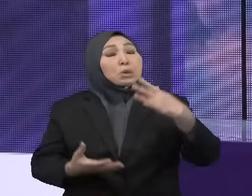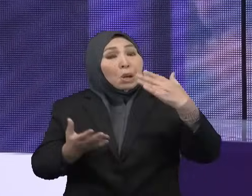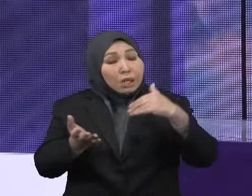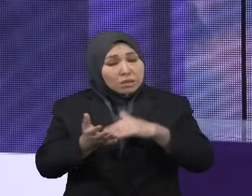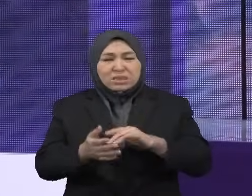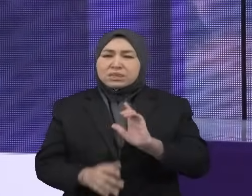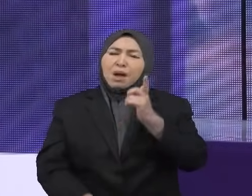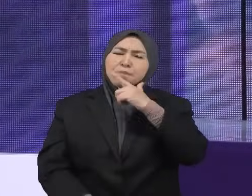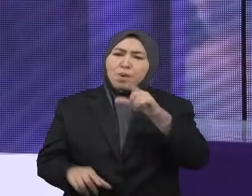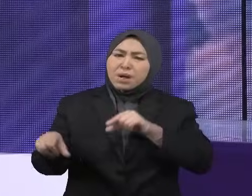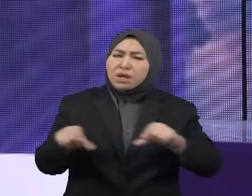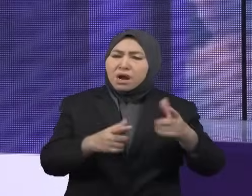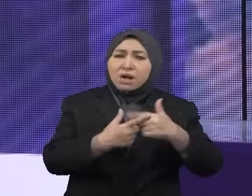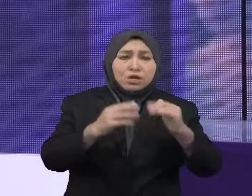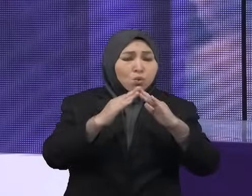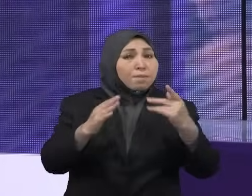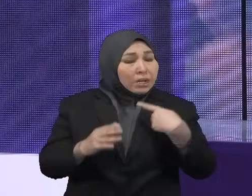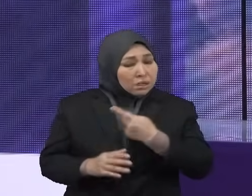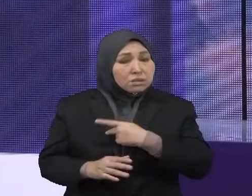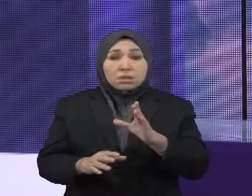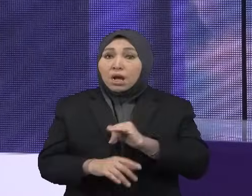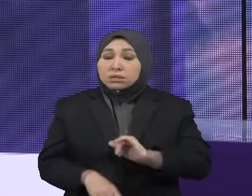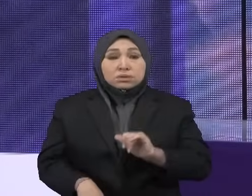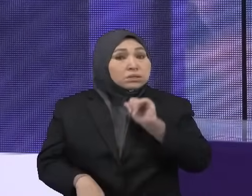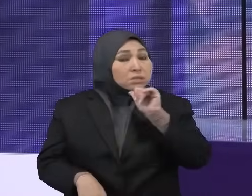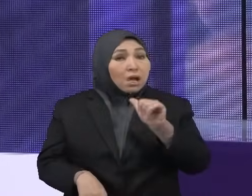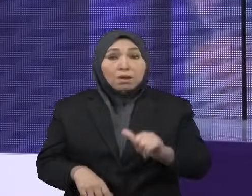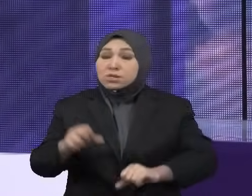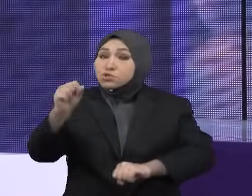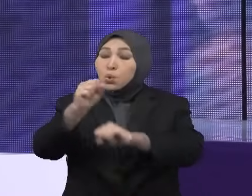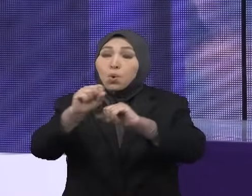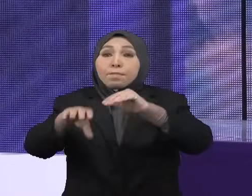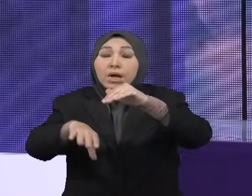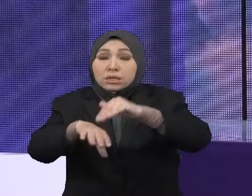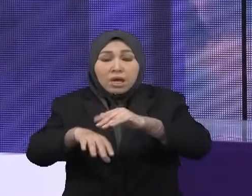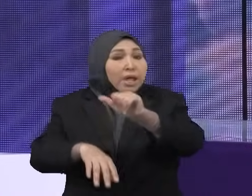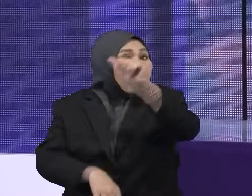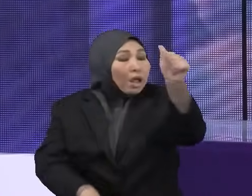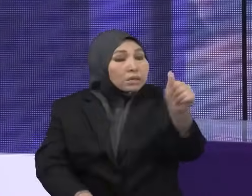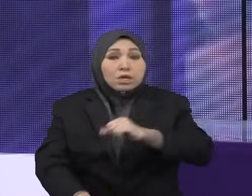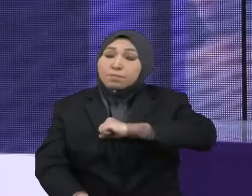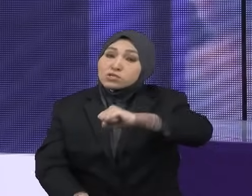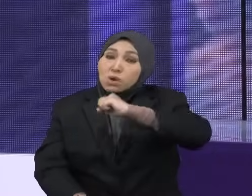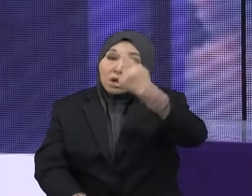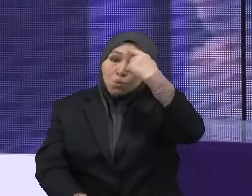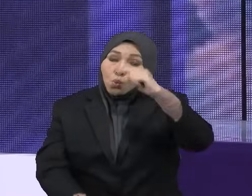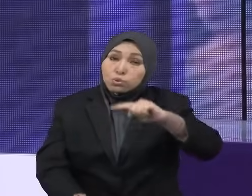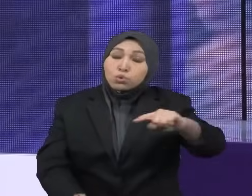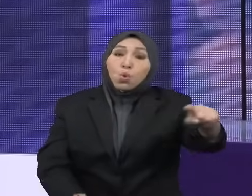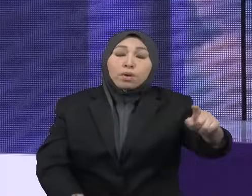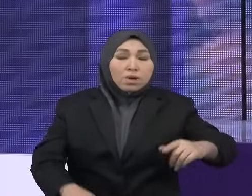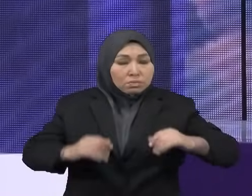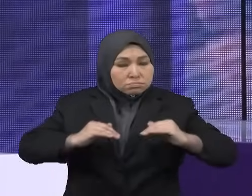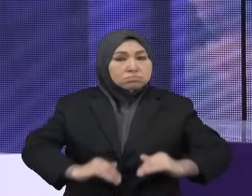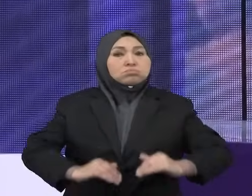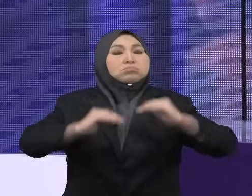tak nak bergerak daripada rumah kita dan tak benarkan, tak menyokong kepada sebarang perjuangan untuk